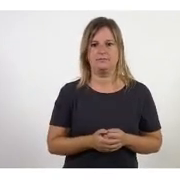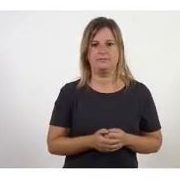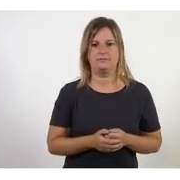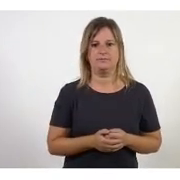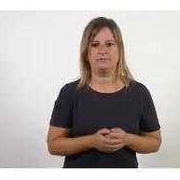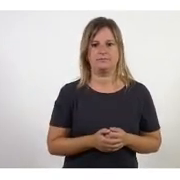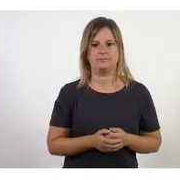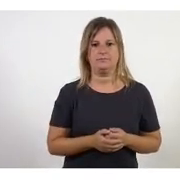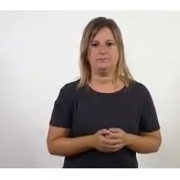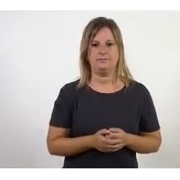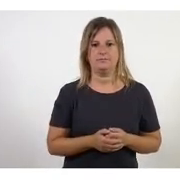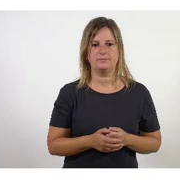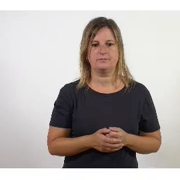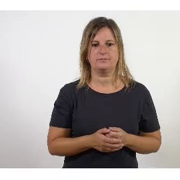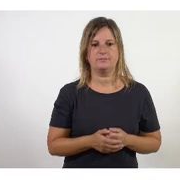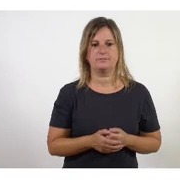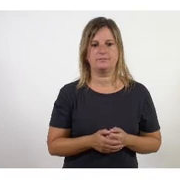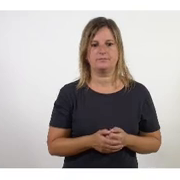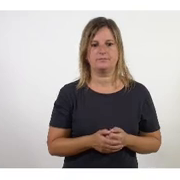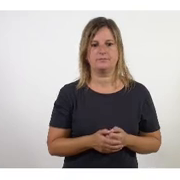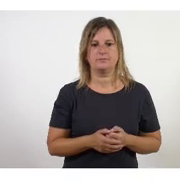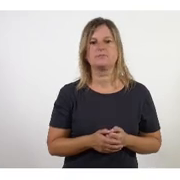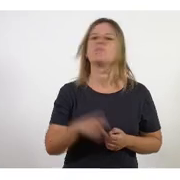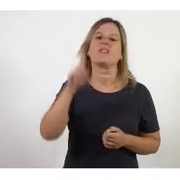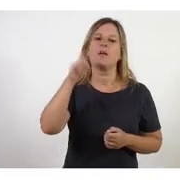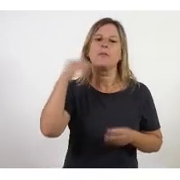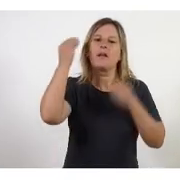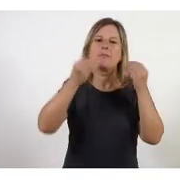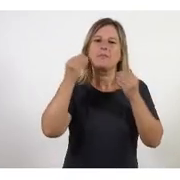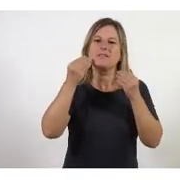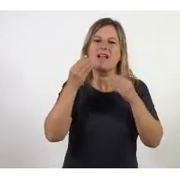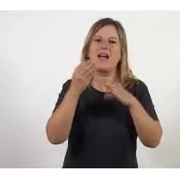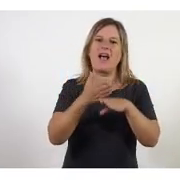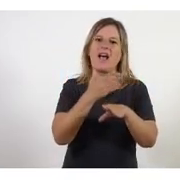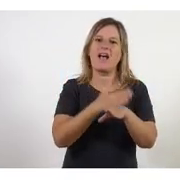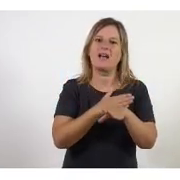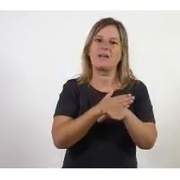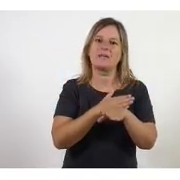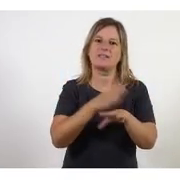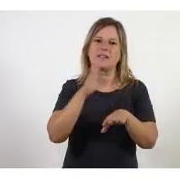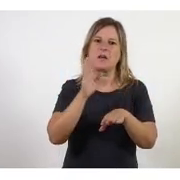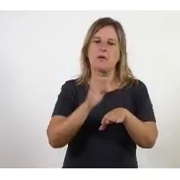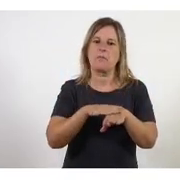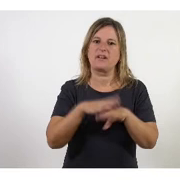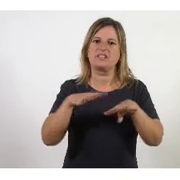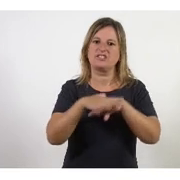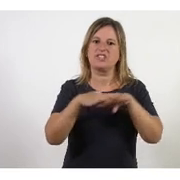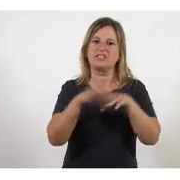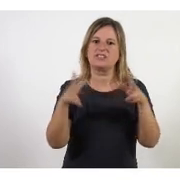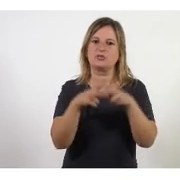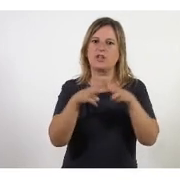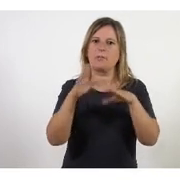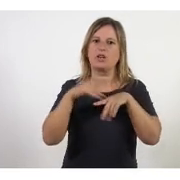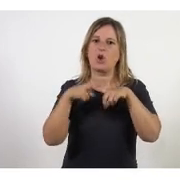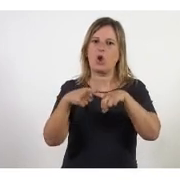xarxa social per compartir vídeos. Ara, nosaltres ja no està tan centrada en això, ara el que